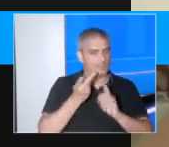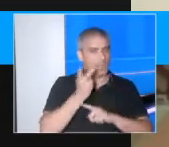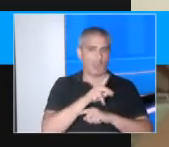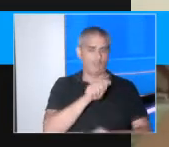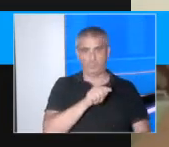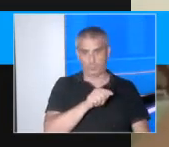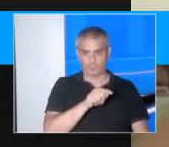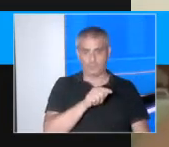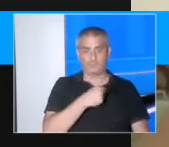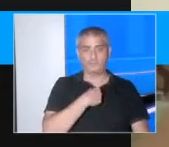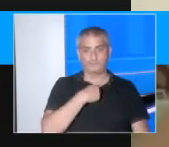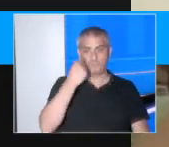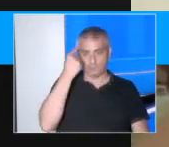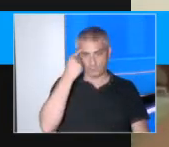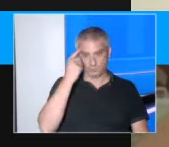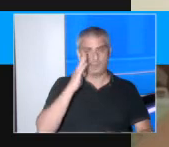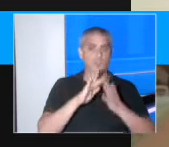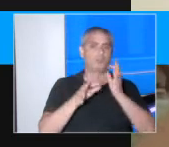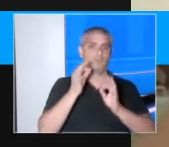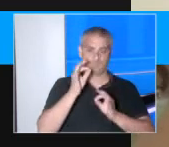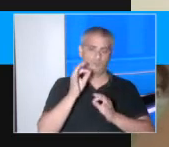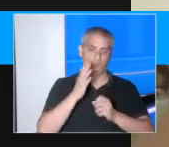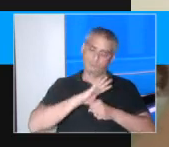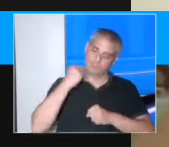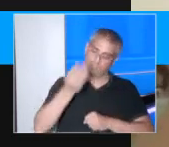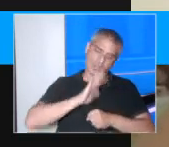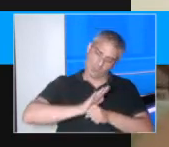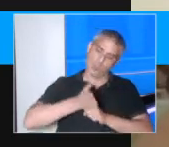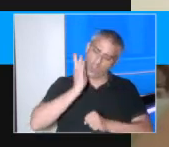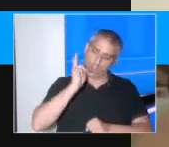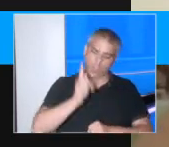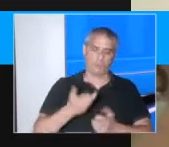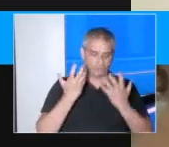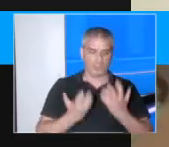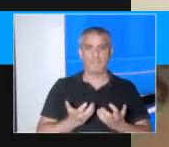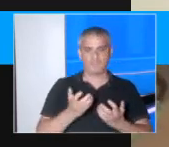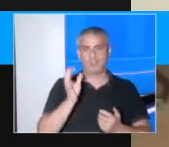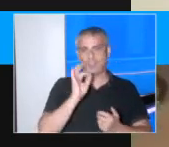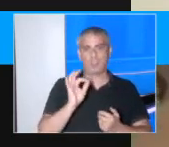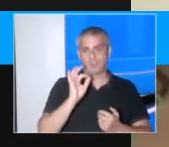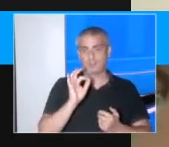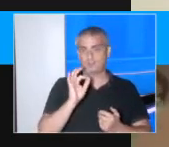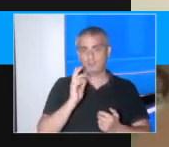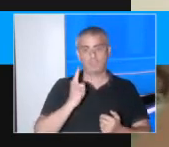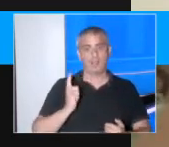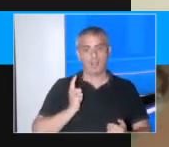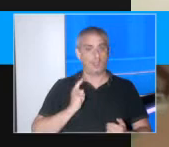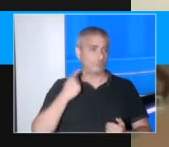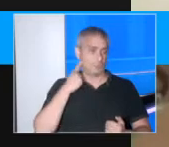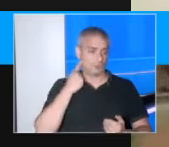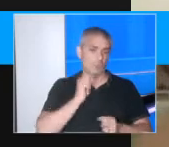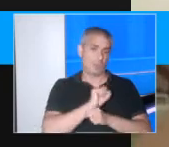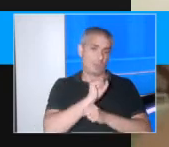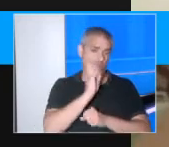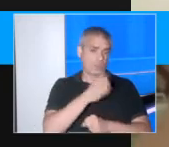להמית, ואני חושבת שבית המשפט יחמיר בעונש. יש עדיין לחכות לשמוע את